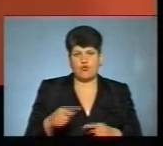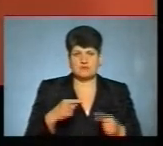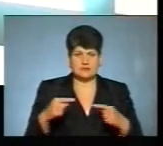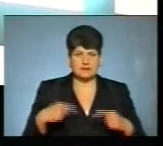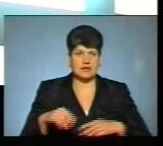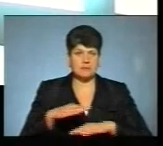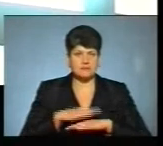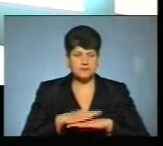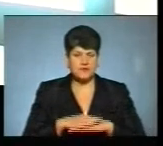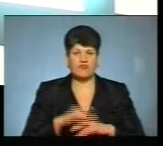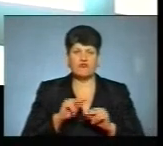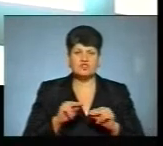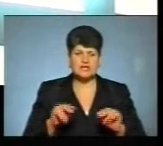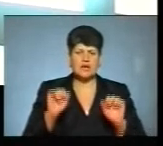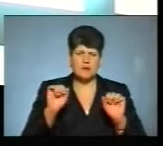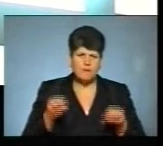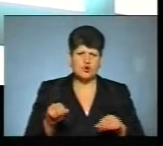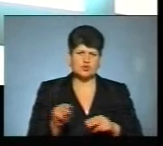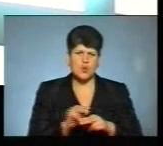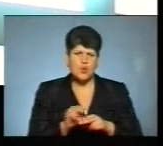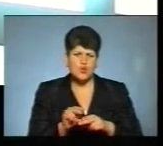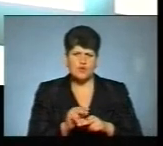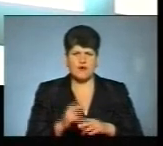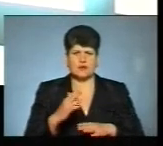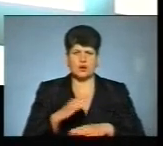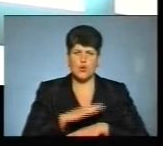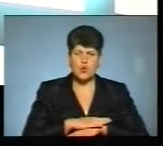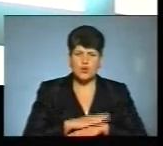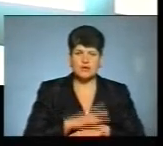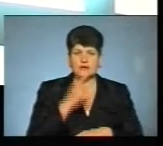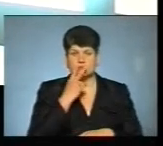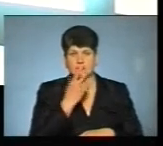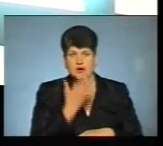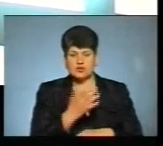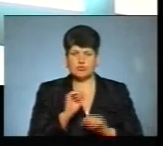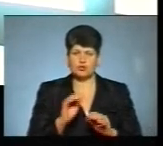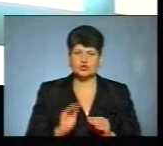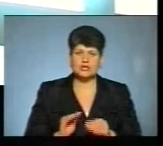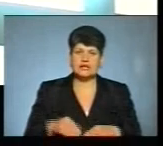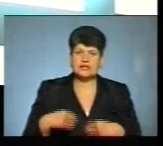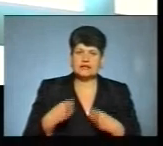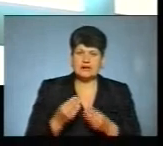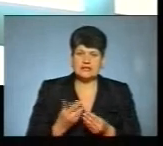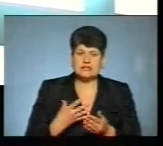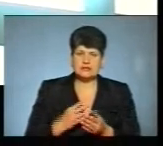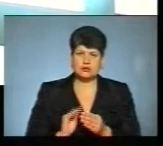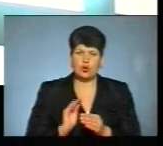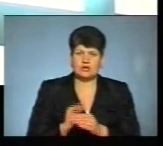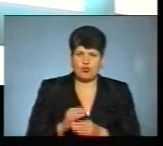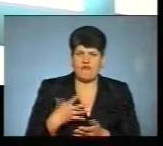що вчитель може коригувати ті уроки, які учень бачить, може давати додаткові свої